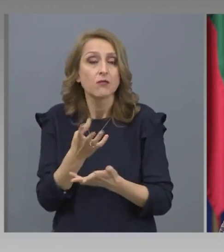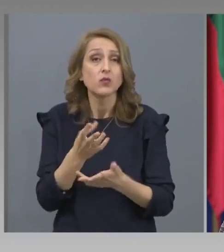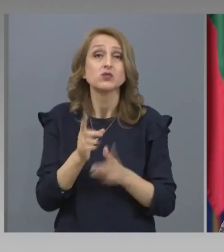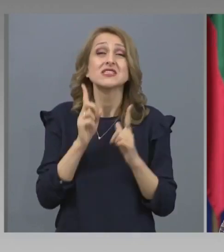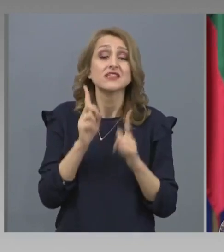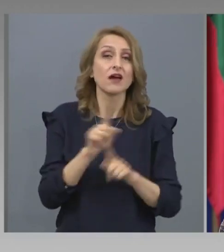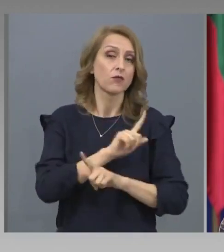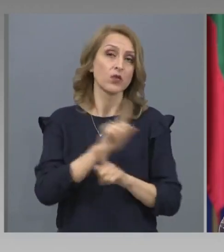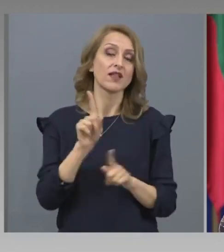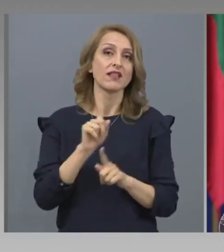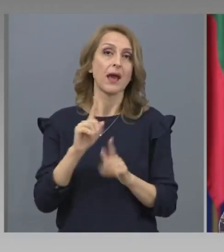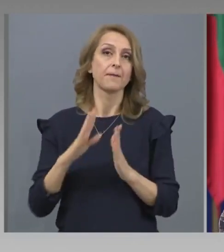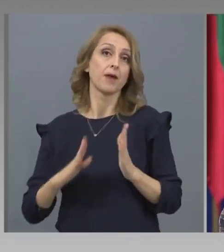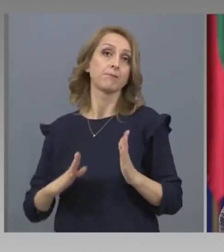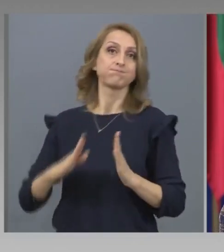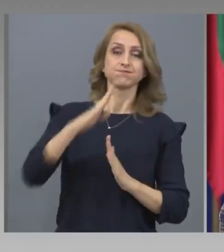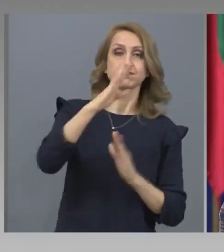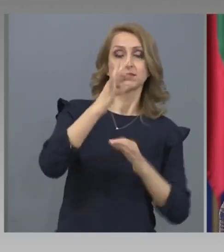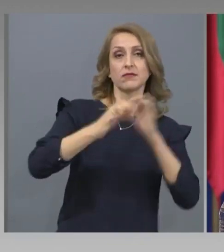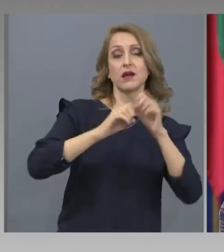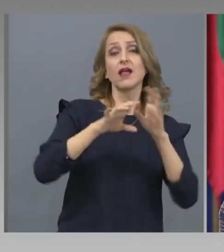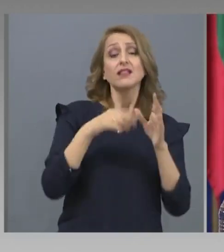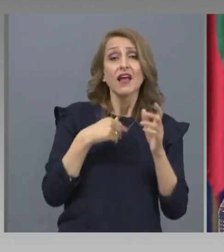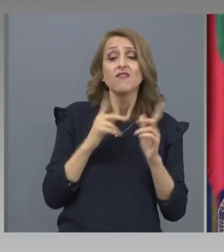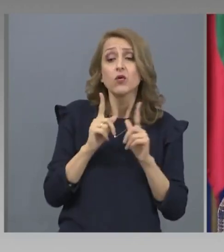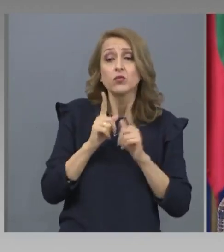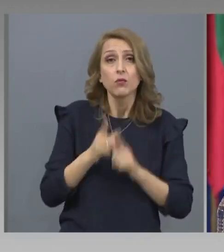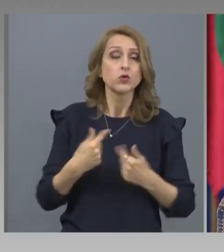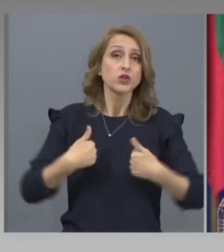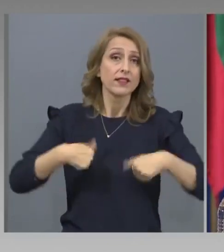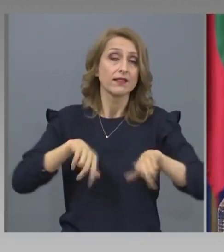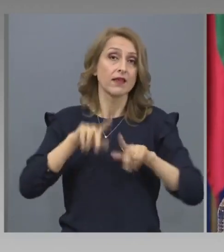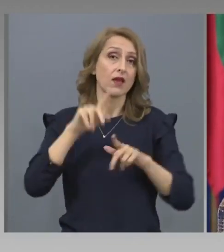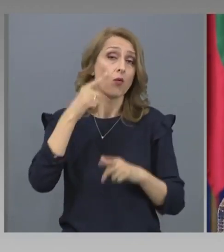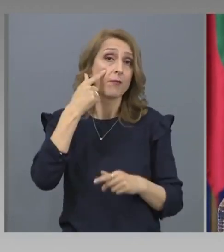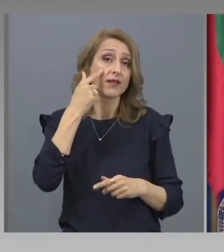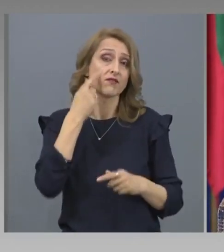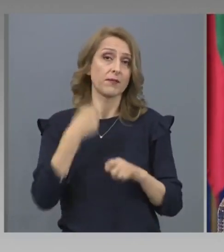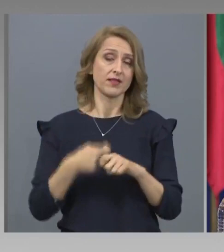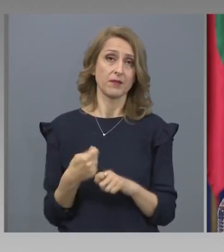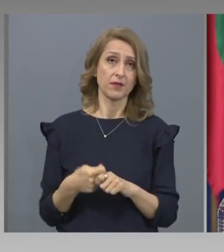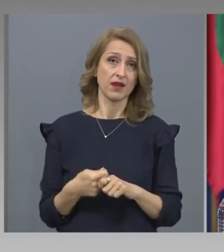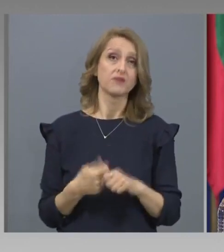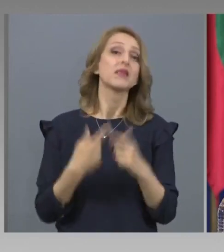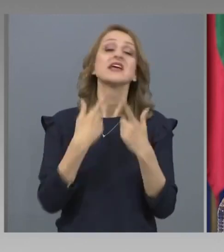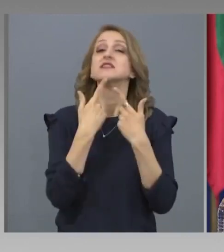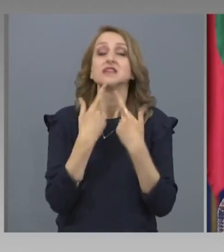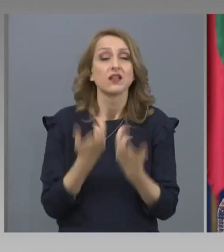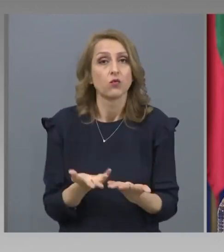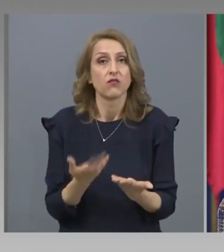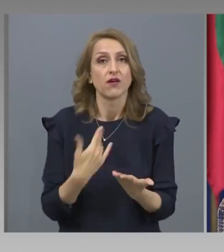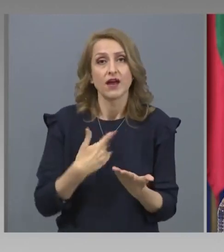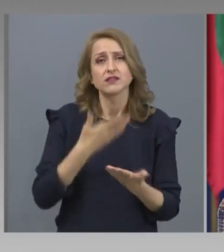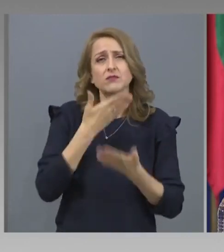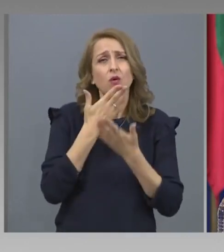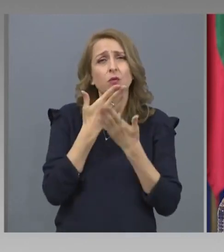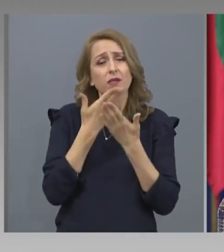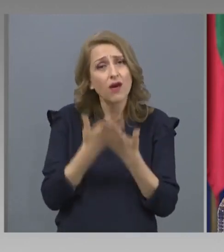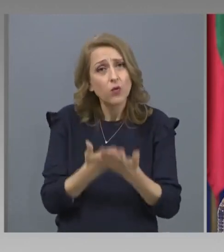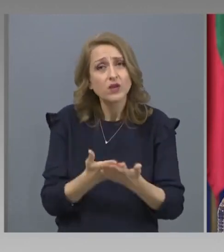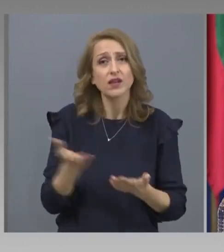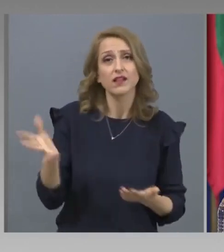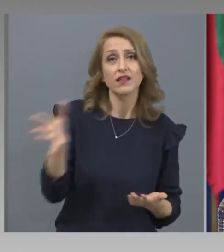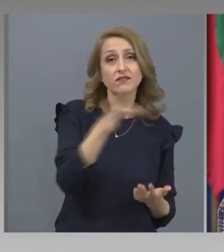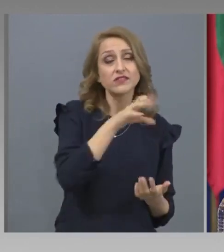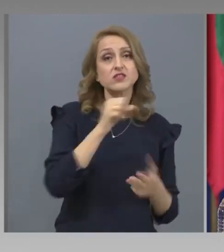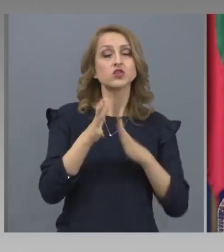пик в заболяванията, ние се опитваме да го правим. И затова толкова благодаря на хората, които са дисциплинирани и няма се